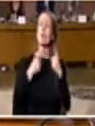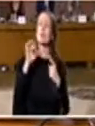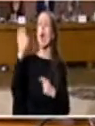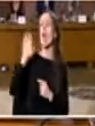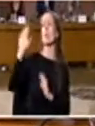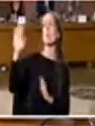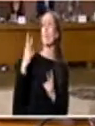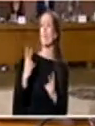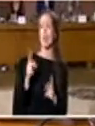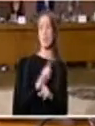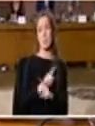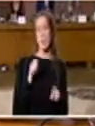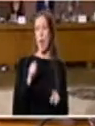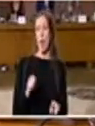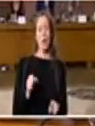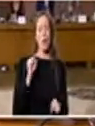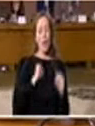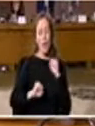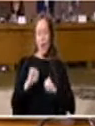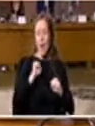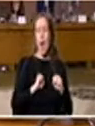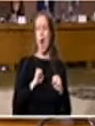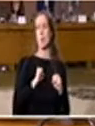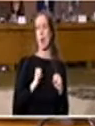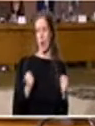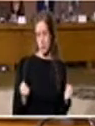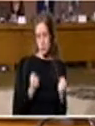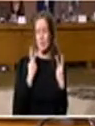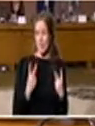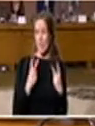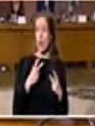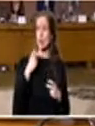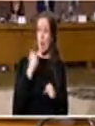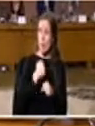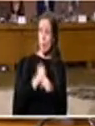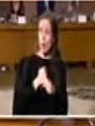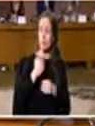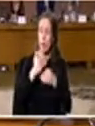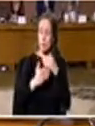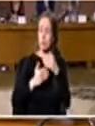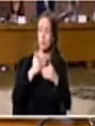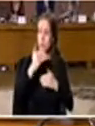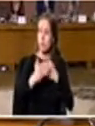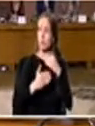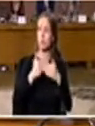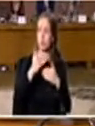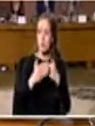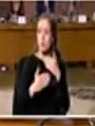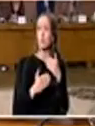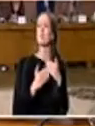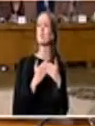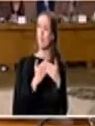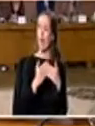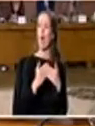je naporan i suštinski i temeljit posao dolaska do jednog